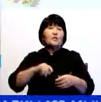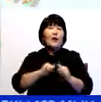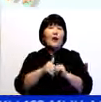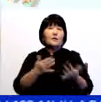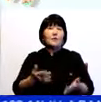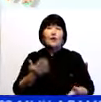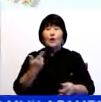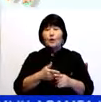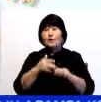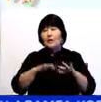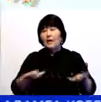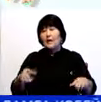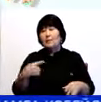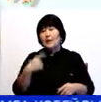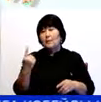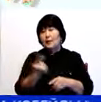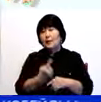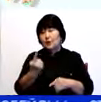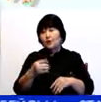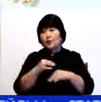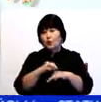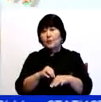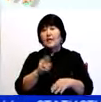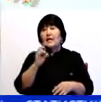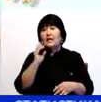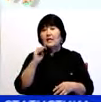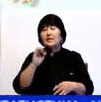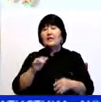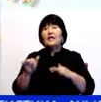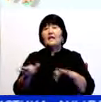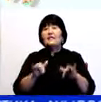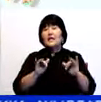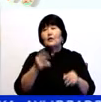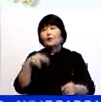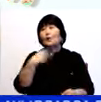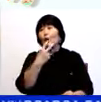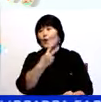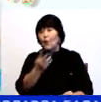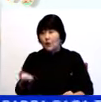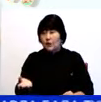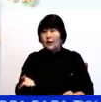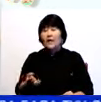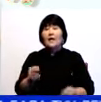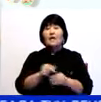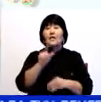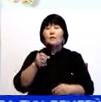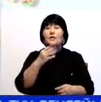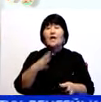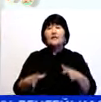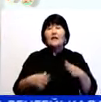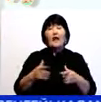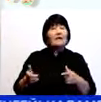Осы балабақшада мінекей бірінші рет ұйымдастырылып жатыр, кіріктірілген іс-әрекеттер, соларды көрдік. Тәрбиешілер жақсы